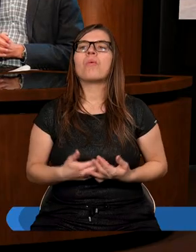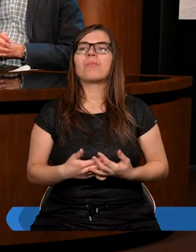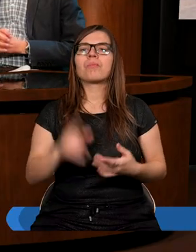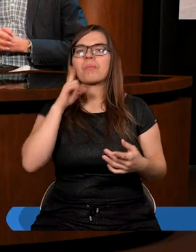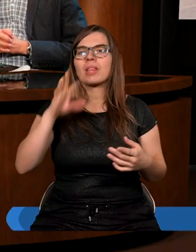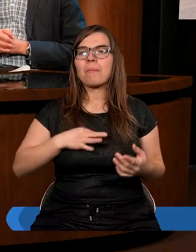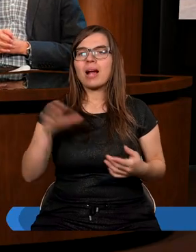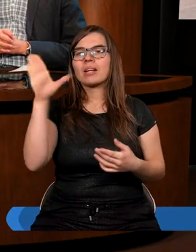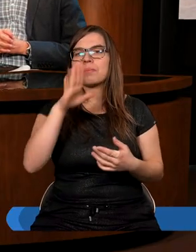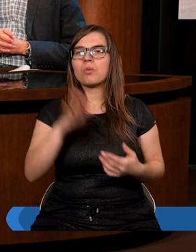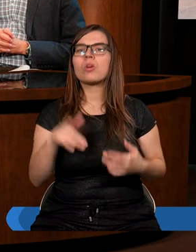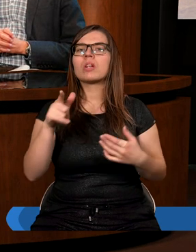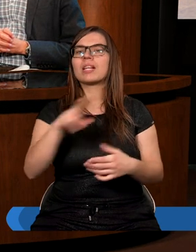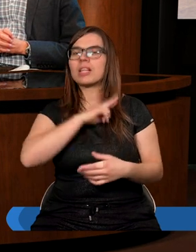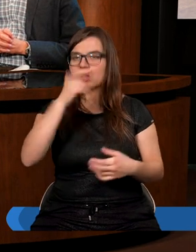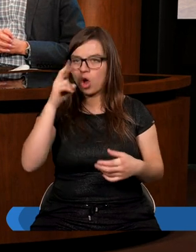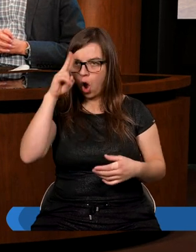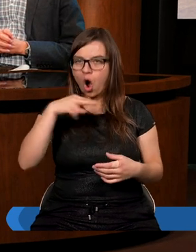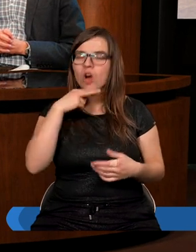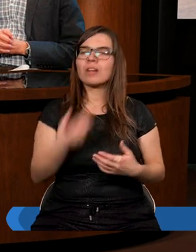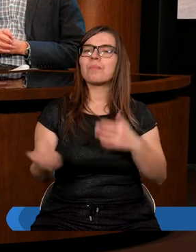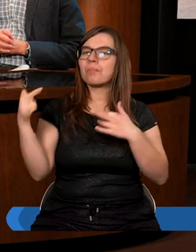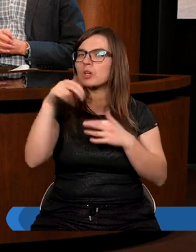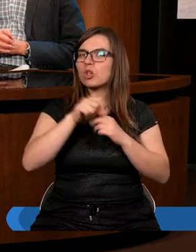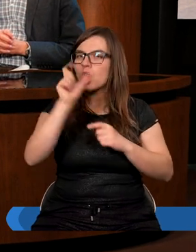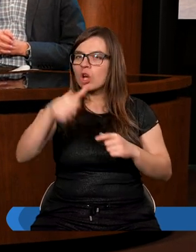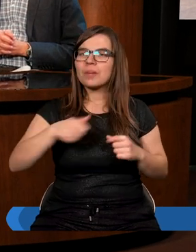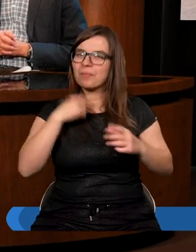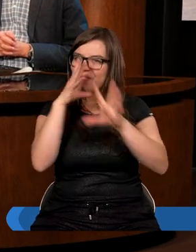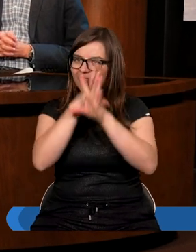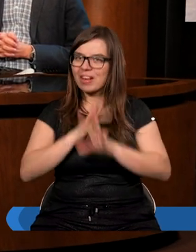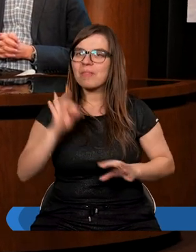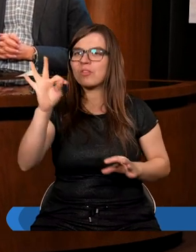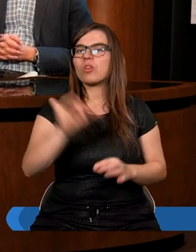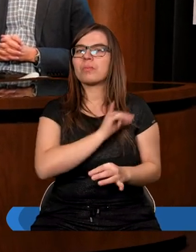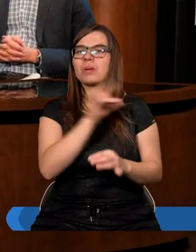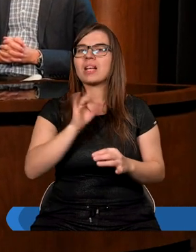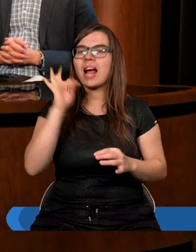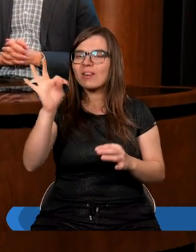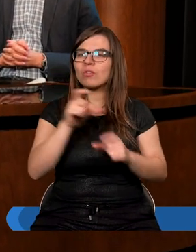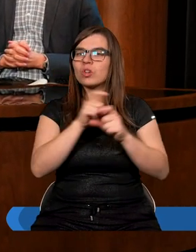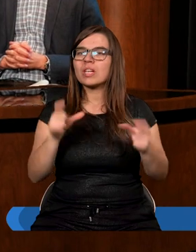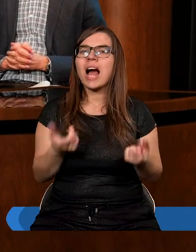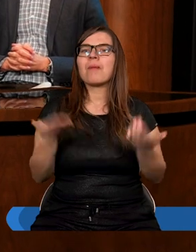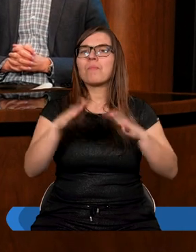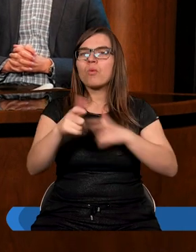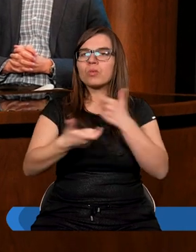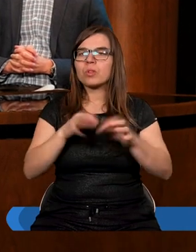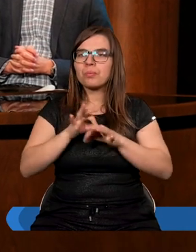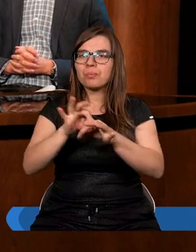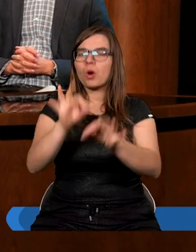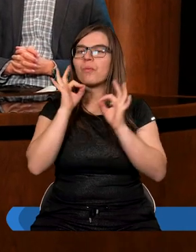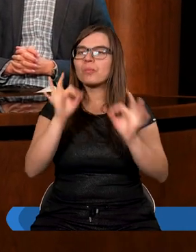Panie Boże, nasz i Ojcze, przychodzimy teraz do Ciebie, aby Cię uwielbić za cudowny plan zbawienia, który